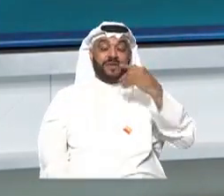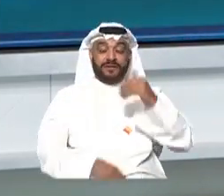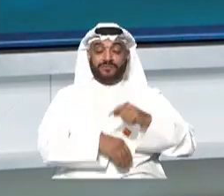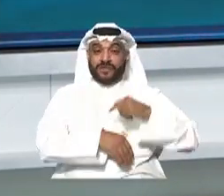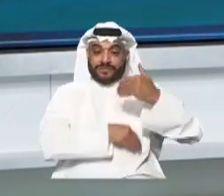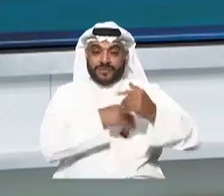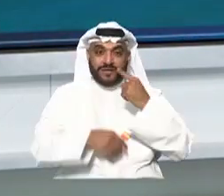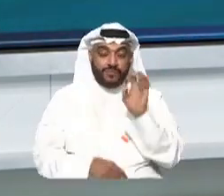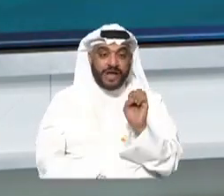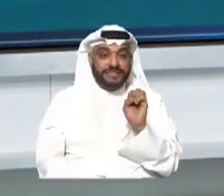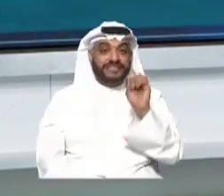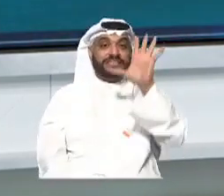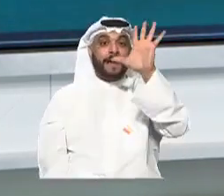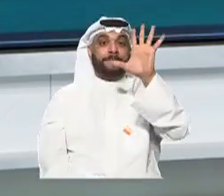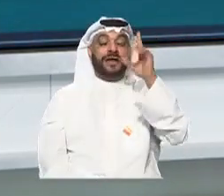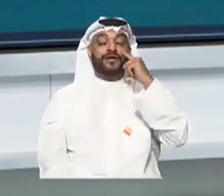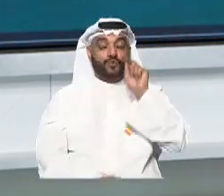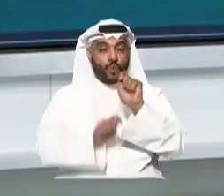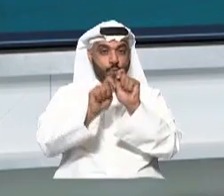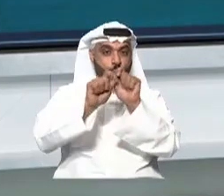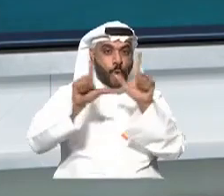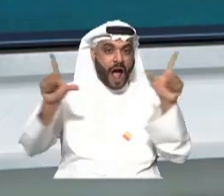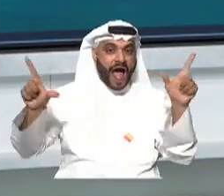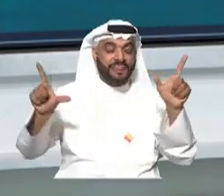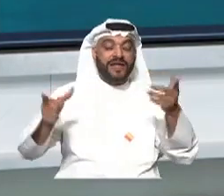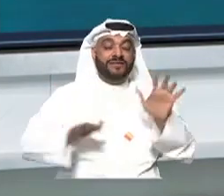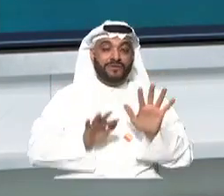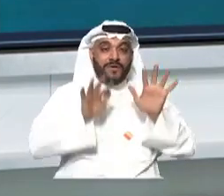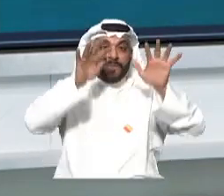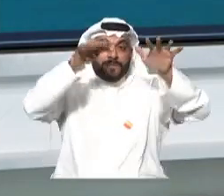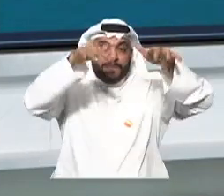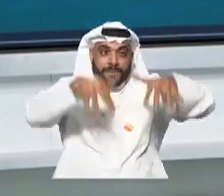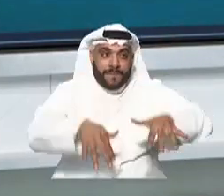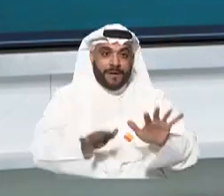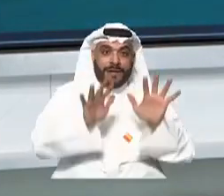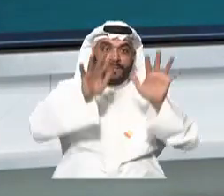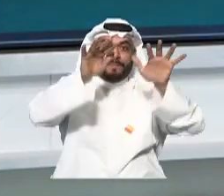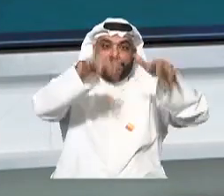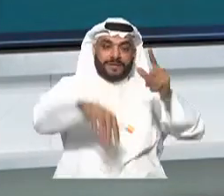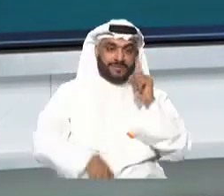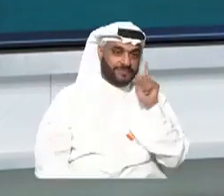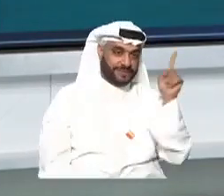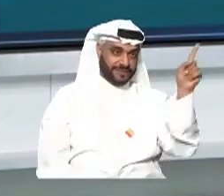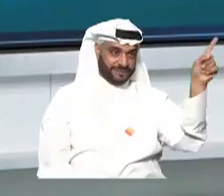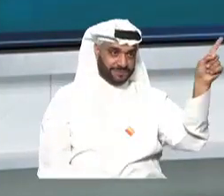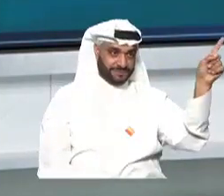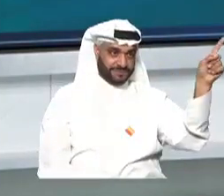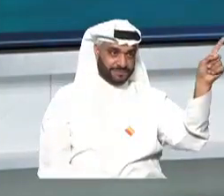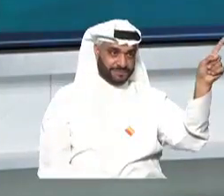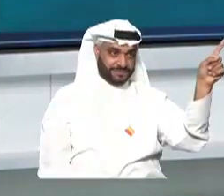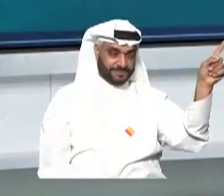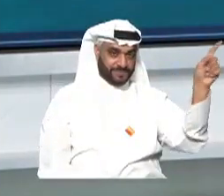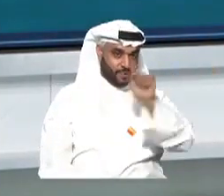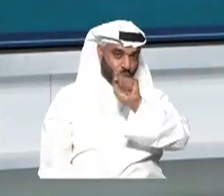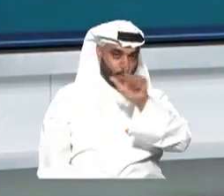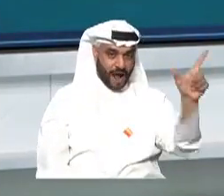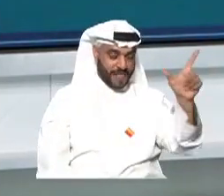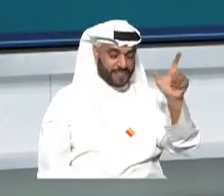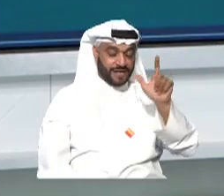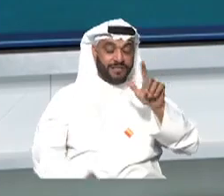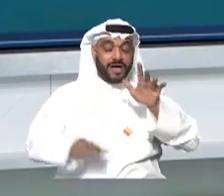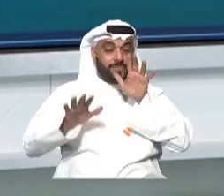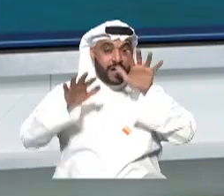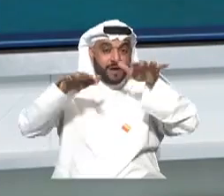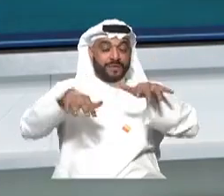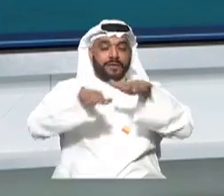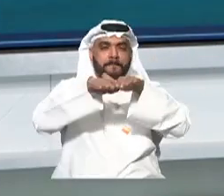خلال النهار وتتراجع الأمواج وتكون خفيفة إلى معتدلة خلال المساء. ارتفاع الأمواج خلال النهار من 2 إلى 6 قدم ومن 2 إلى